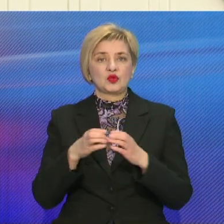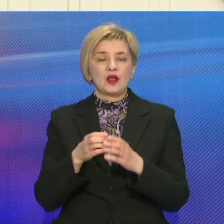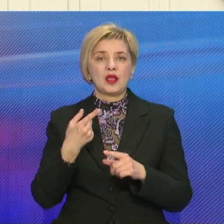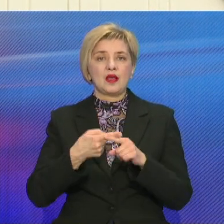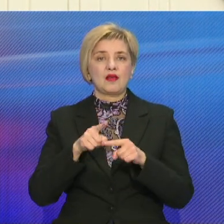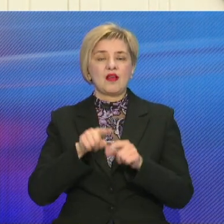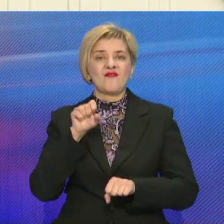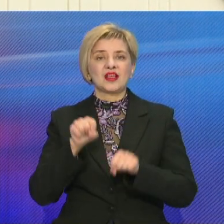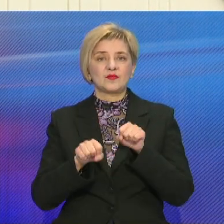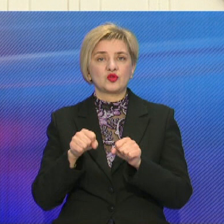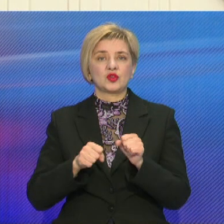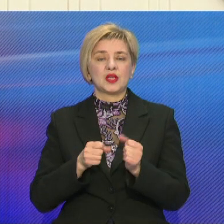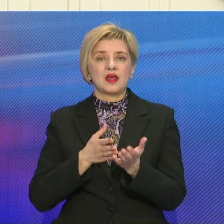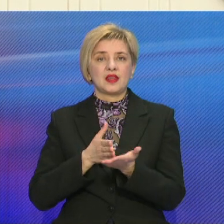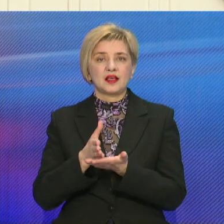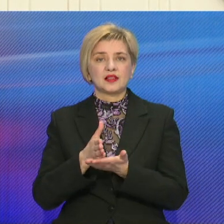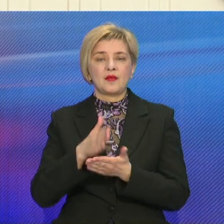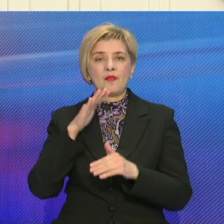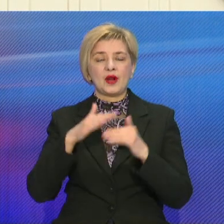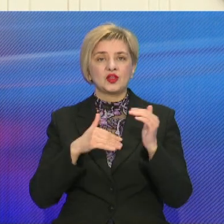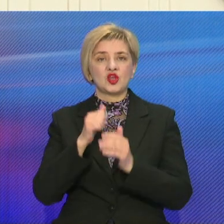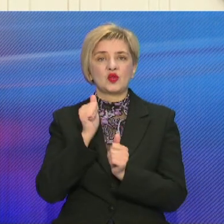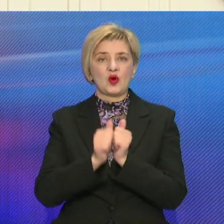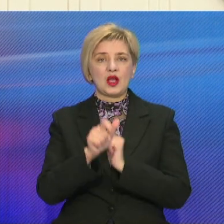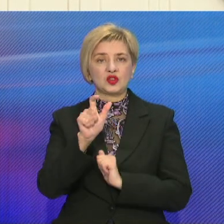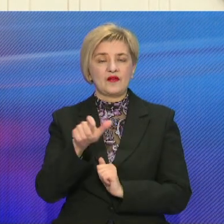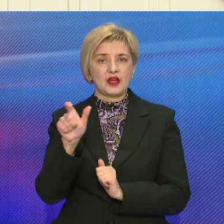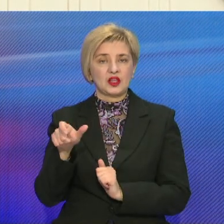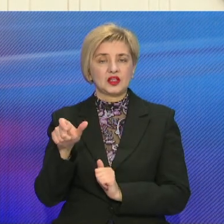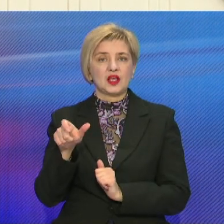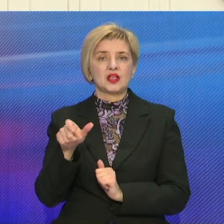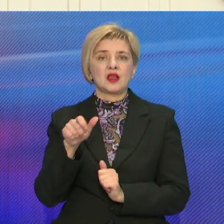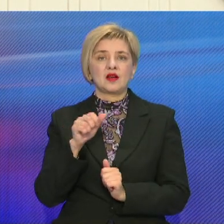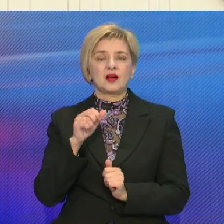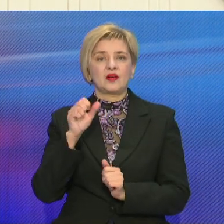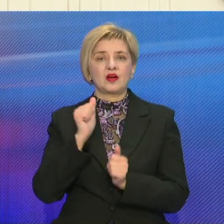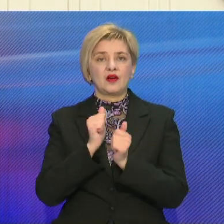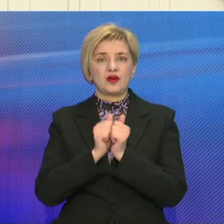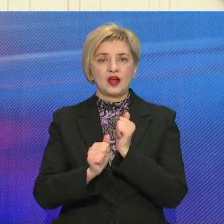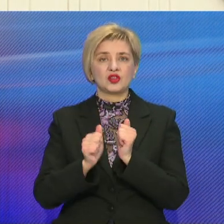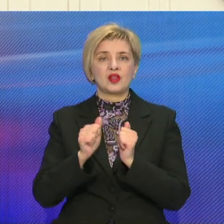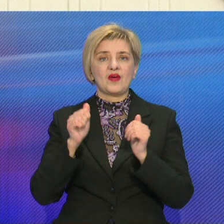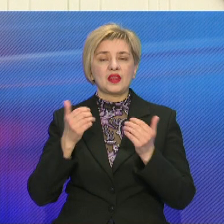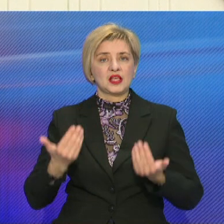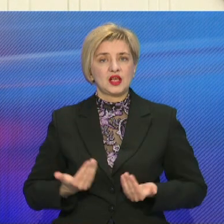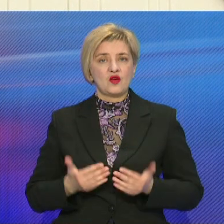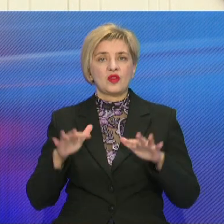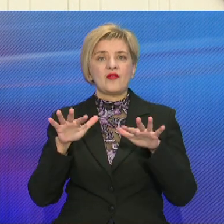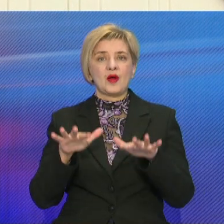возможность дойти практически до каждого гражданина, до жителей каждого населенного пункта, для того,